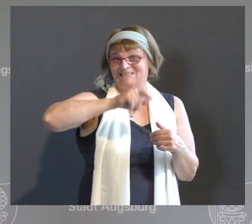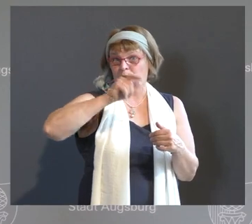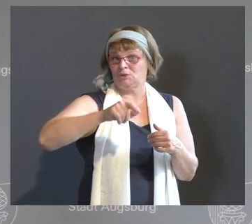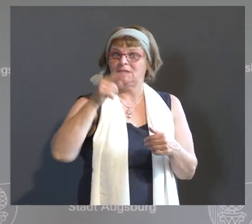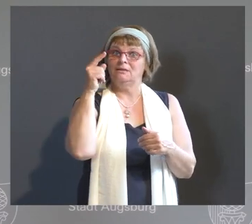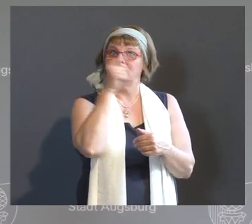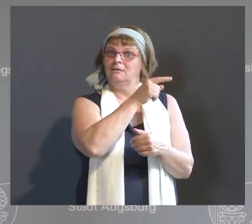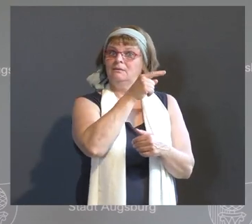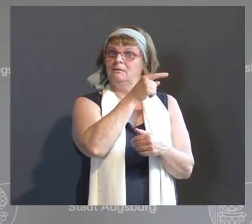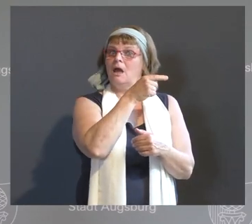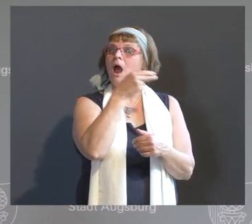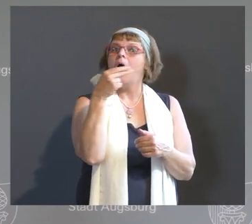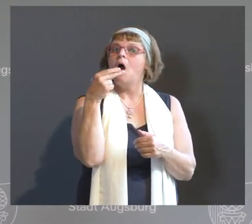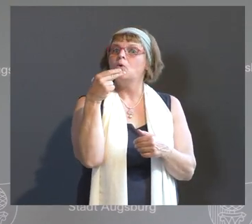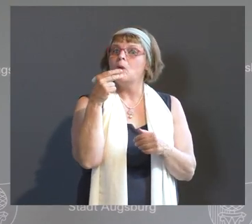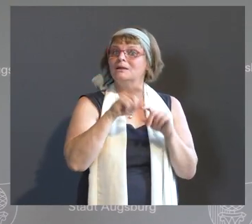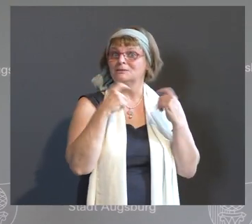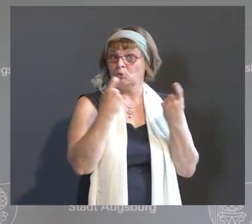ging,